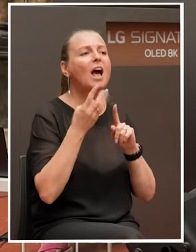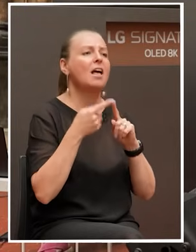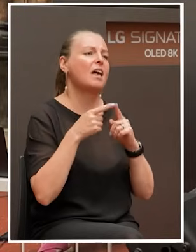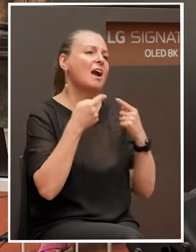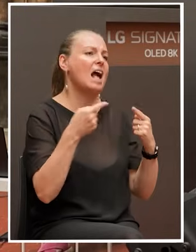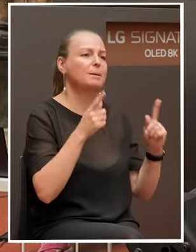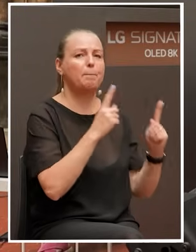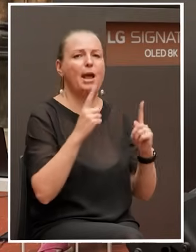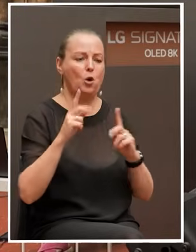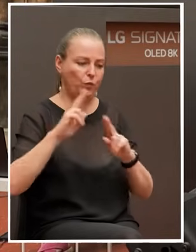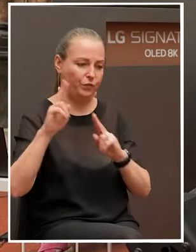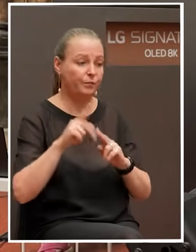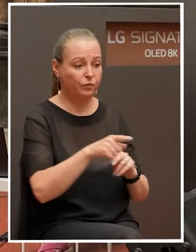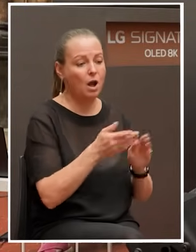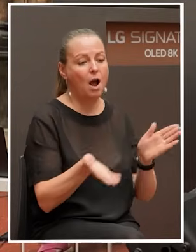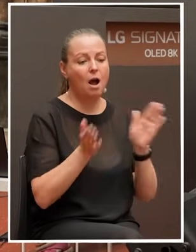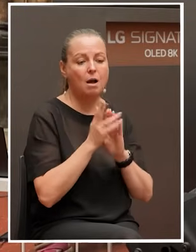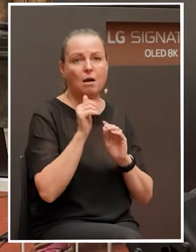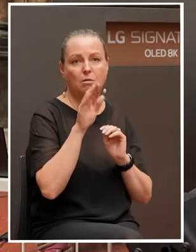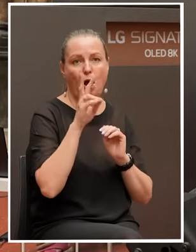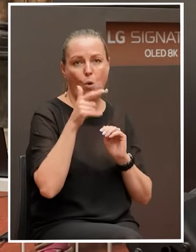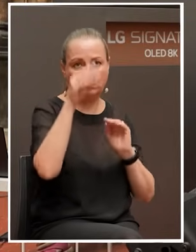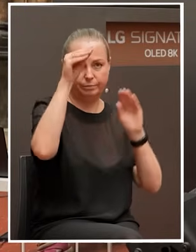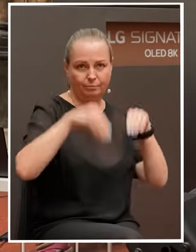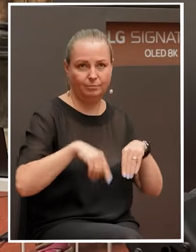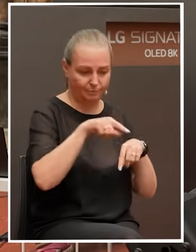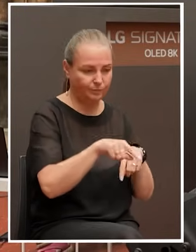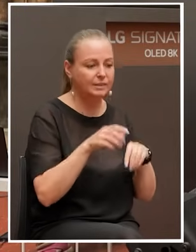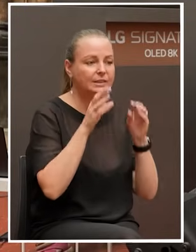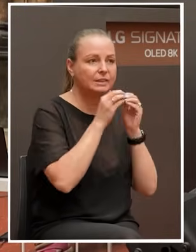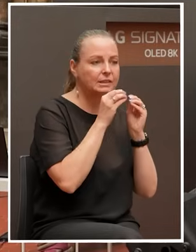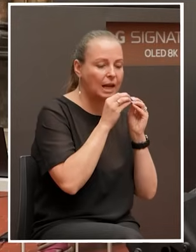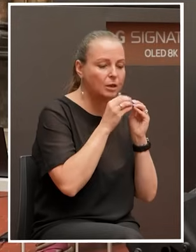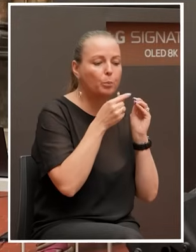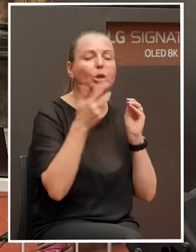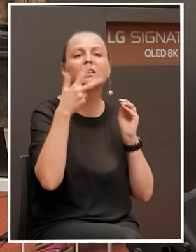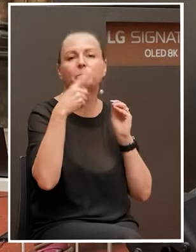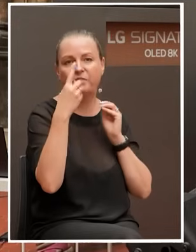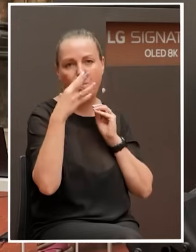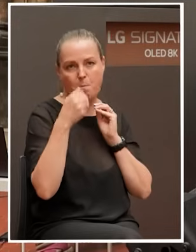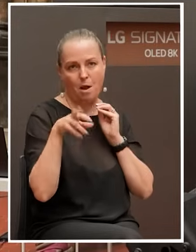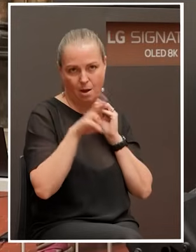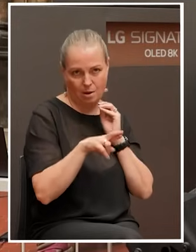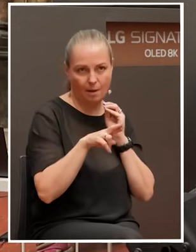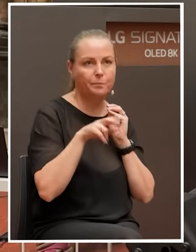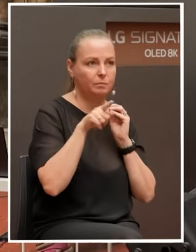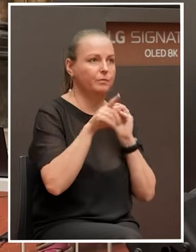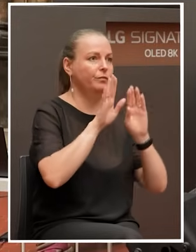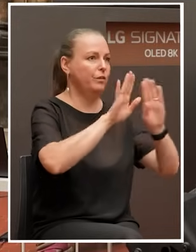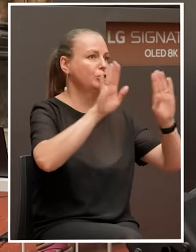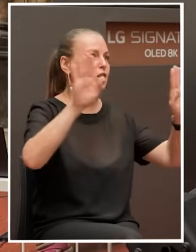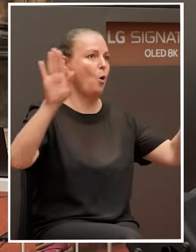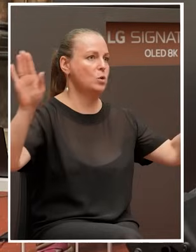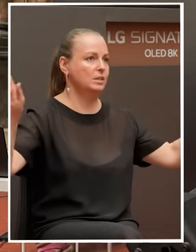Вот каталог, которого, да, с 10 по 31 мая, 21 день, эти вещи выставлены